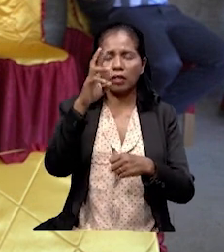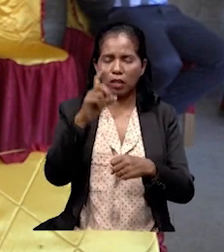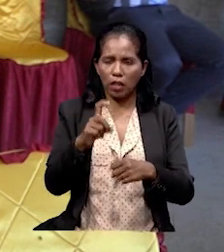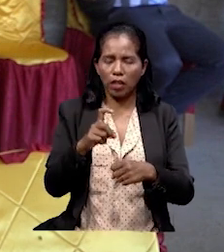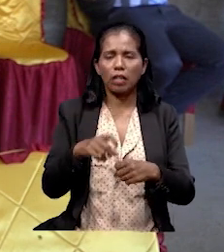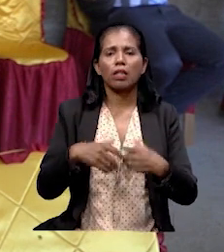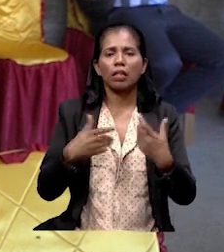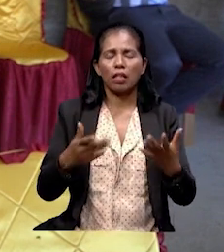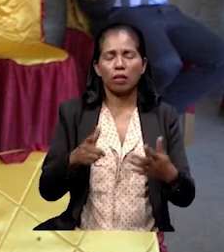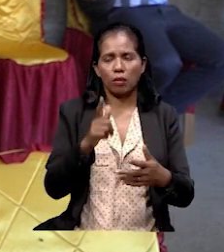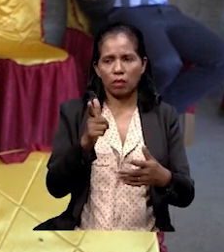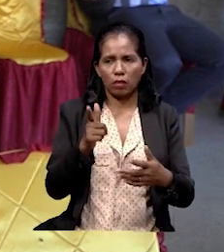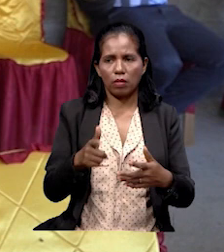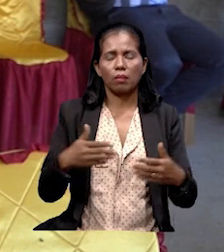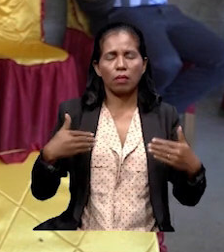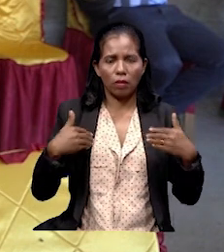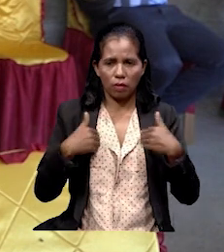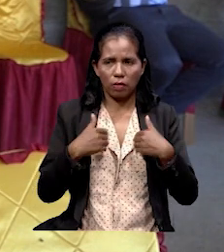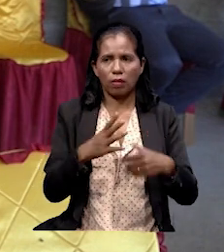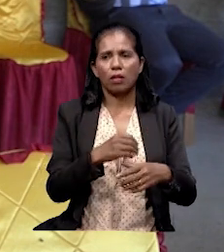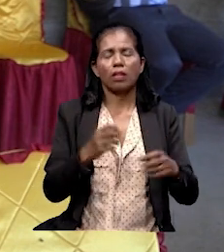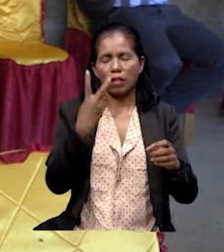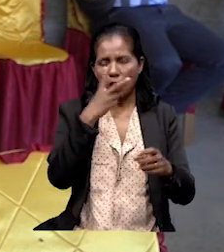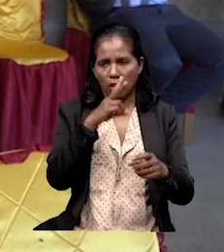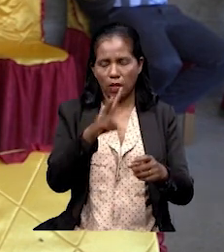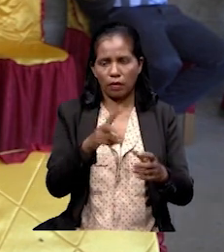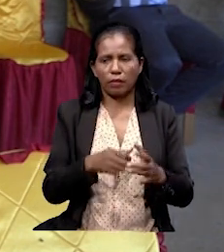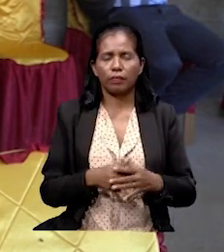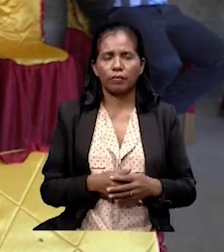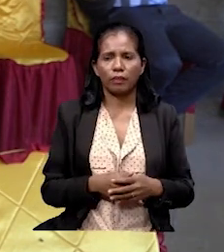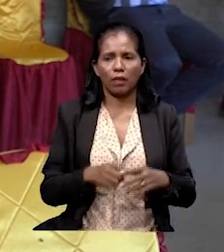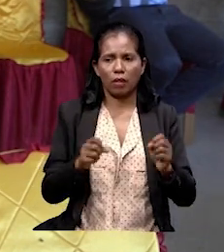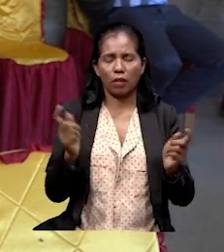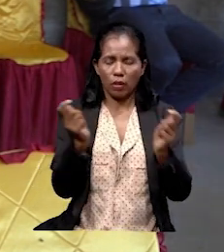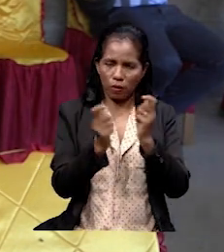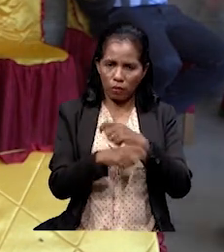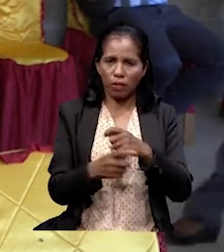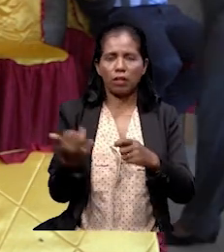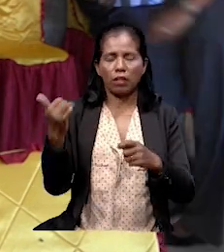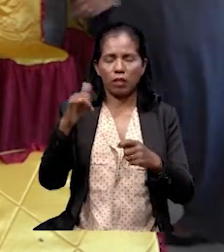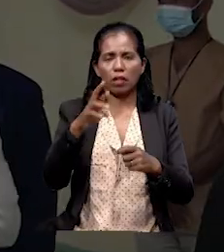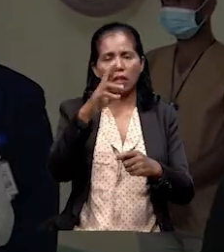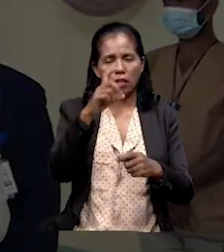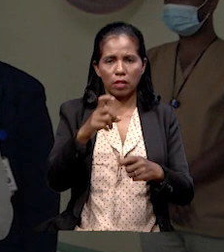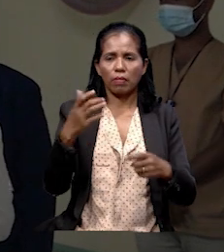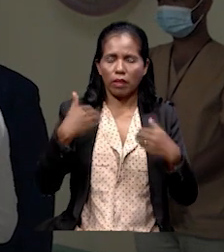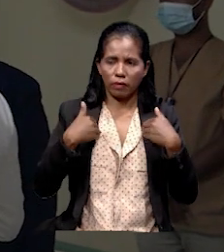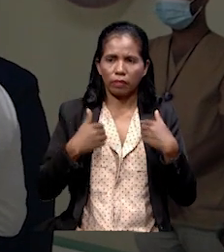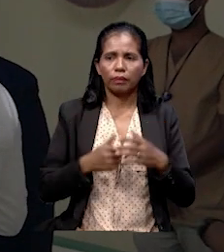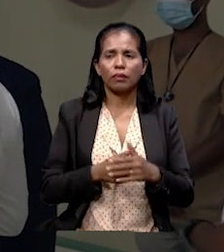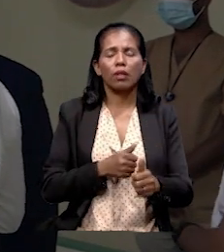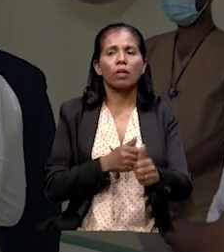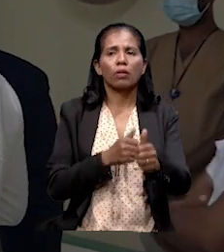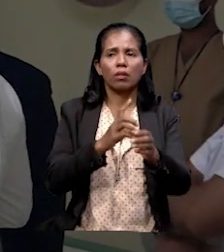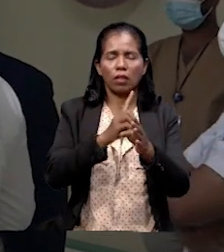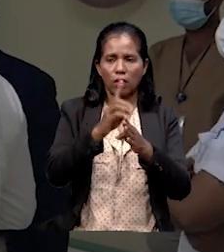de 20 manual ne demos kole bo tiren ta tin precisa kare kare tin ki troka do ni sa ne raishis ne be magia. Tur Direktur